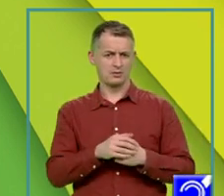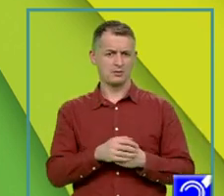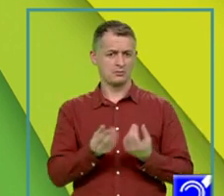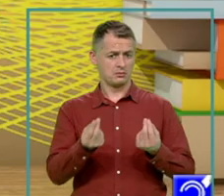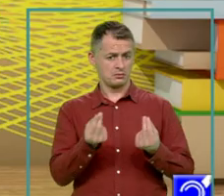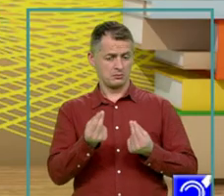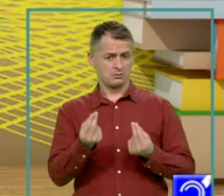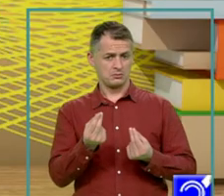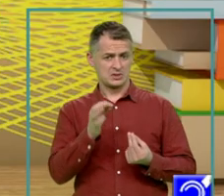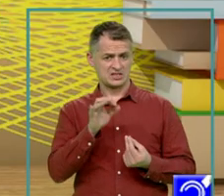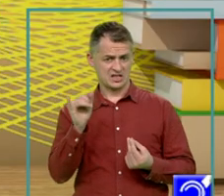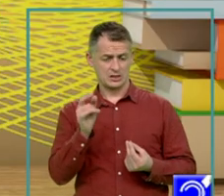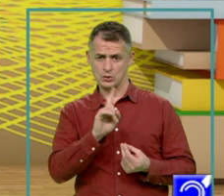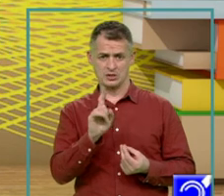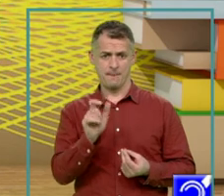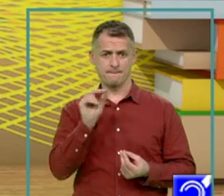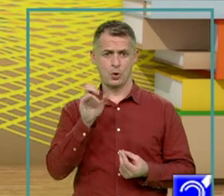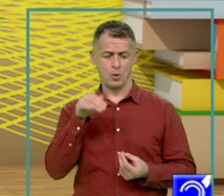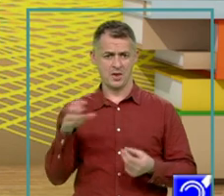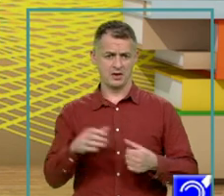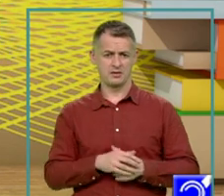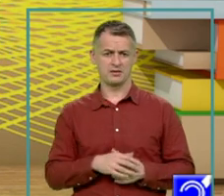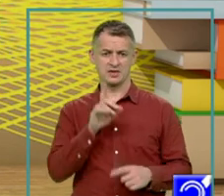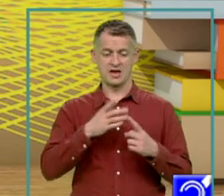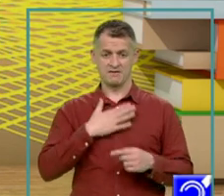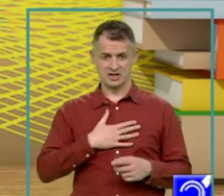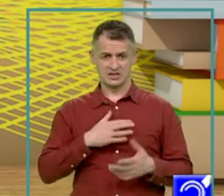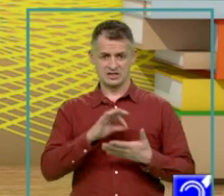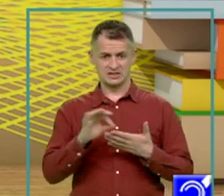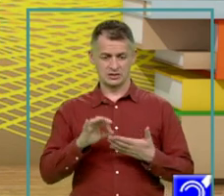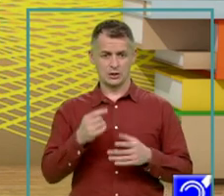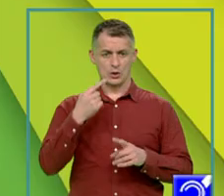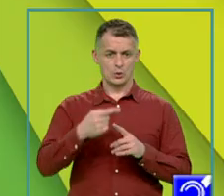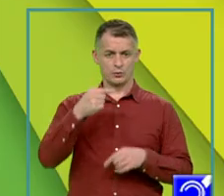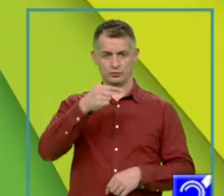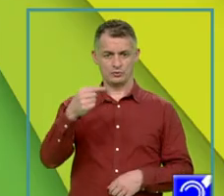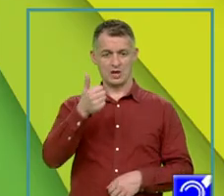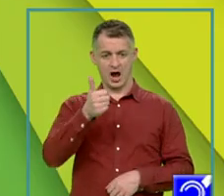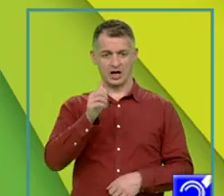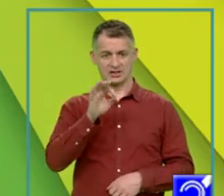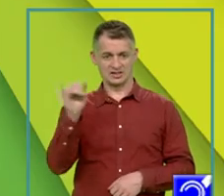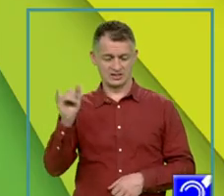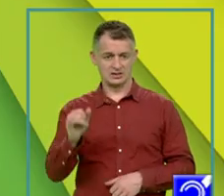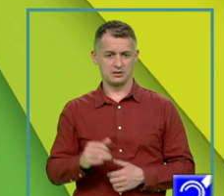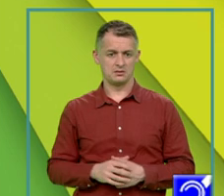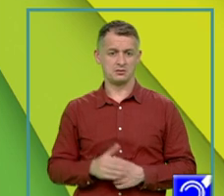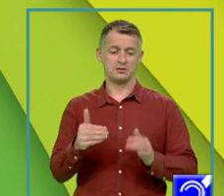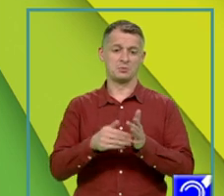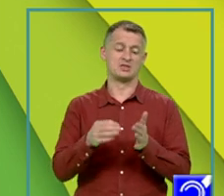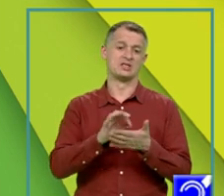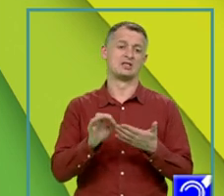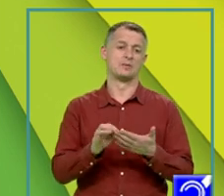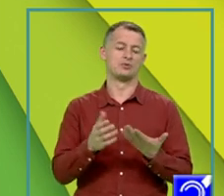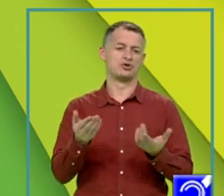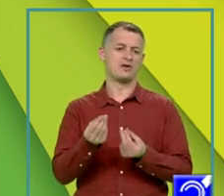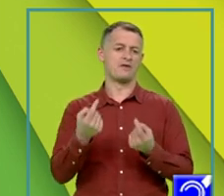ce nu este pronume dacă vrem să scriem cu cratimă aliuță ții atunci ar trebui să zicem ceva de